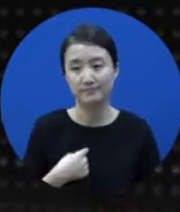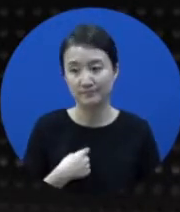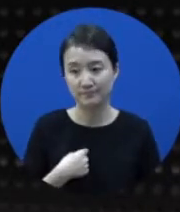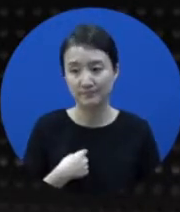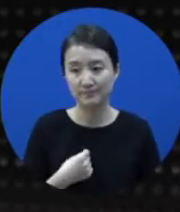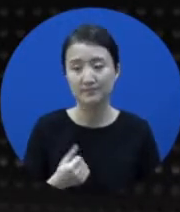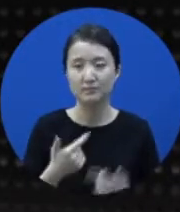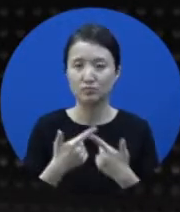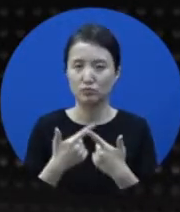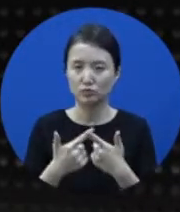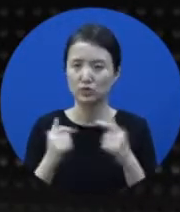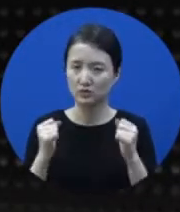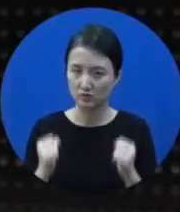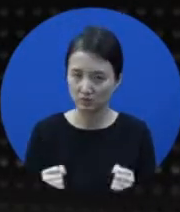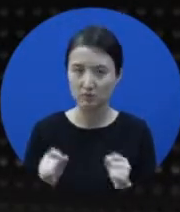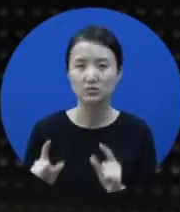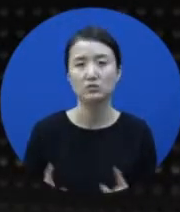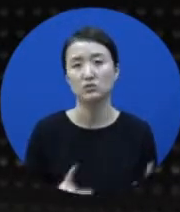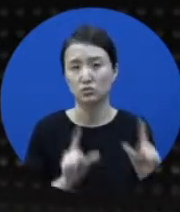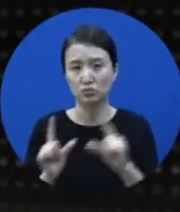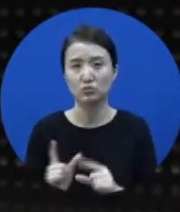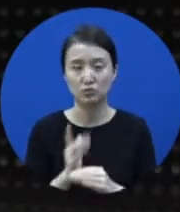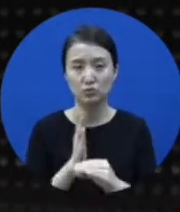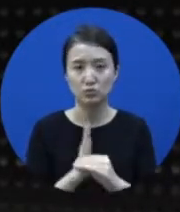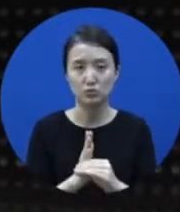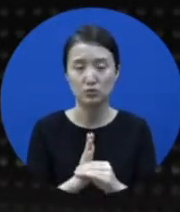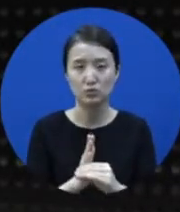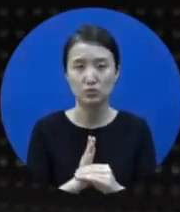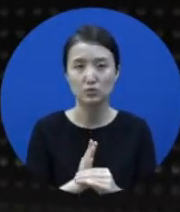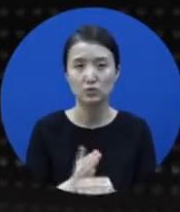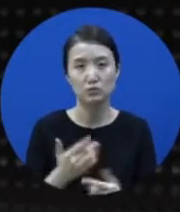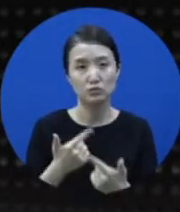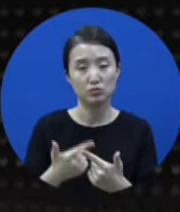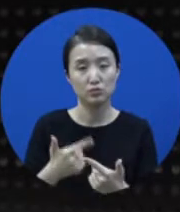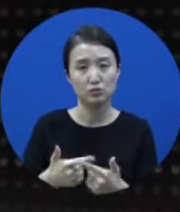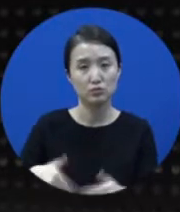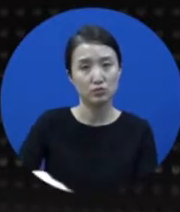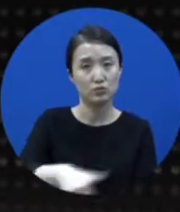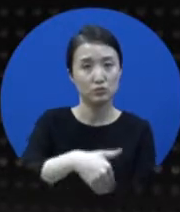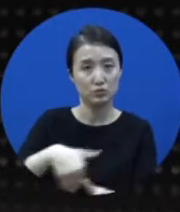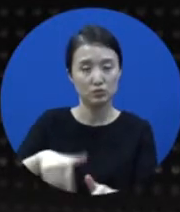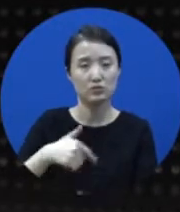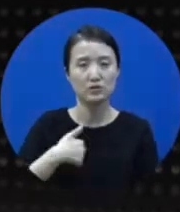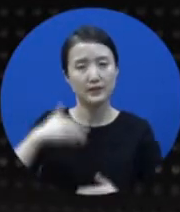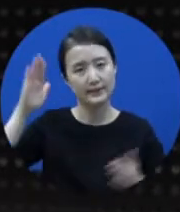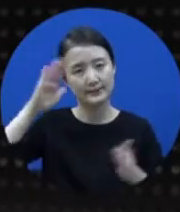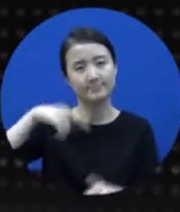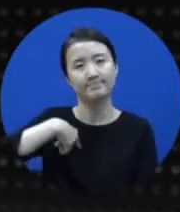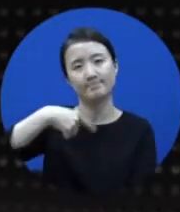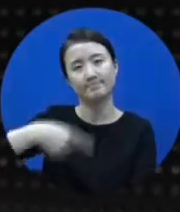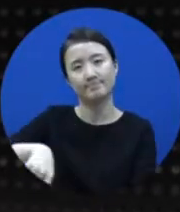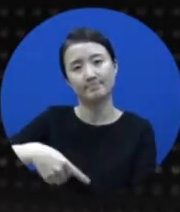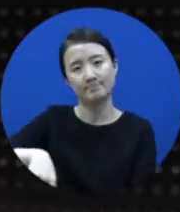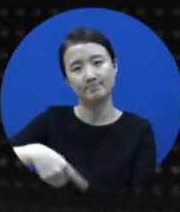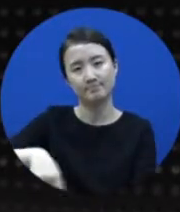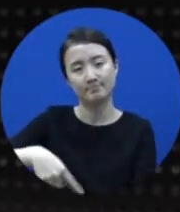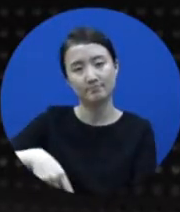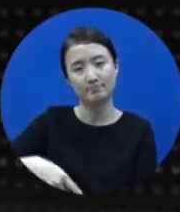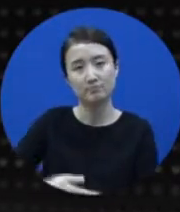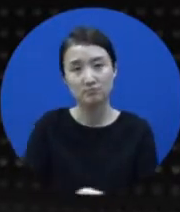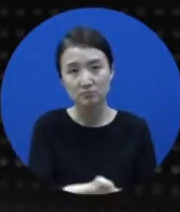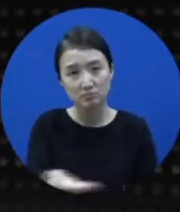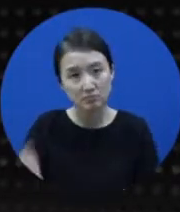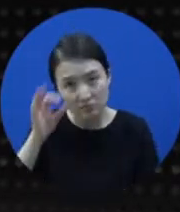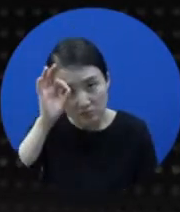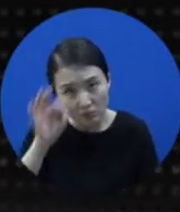살고 있는데 부산에 살고 있는 저희 학생들을 지도하면서 이 친구들이 너무나 경쟁력 있게 바뀌는